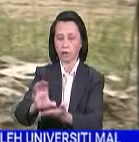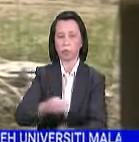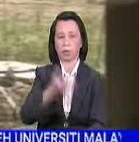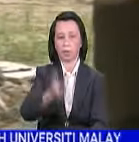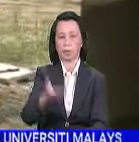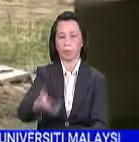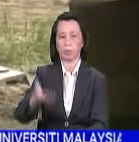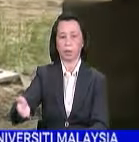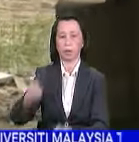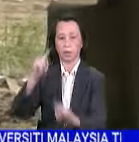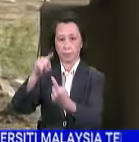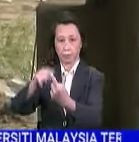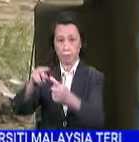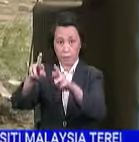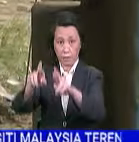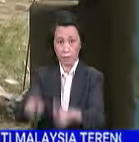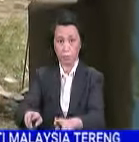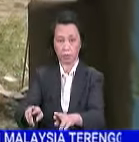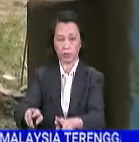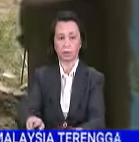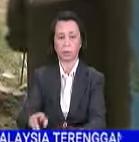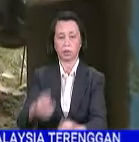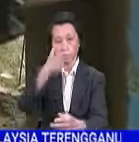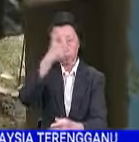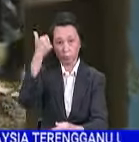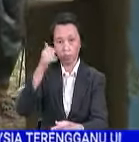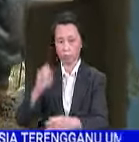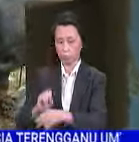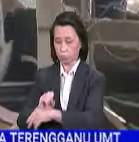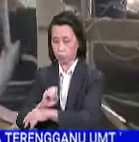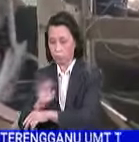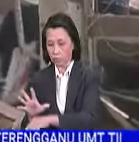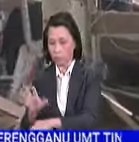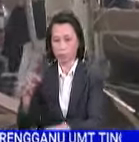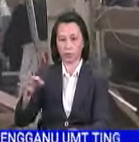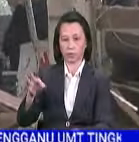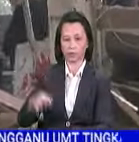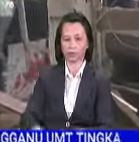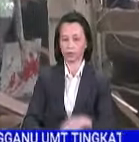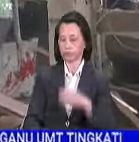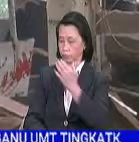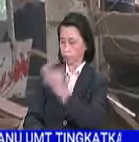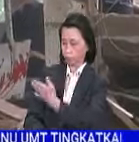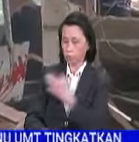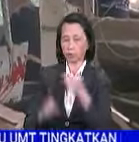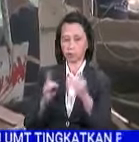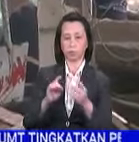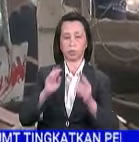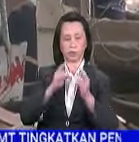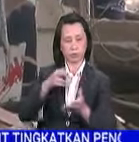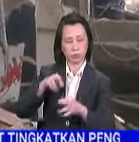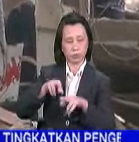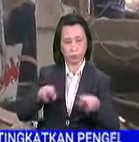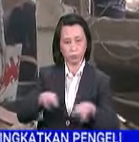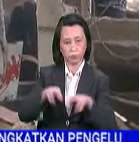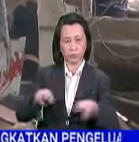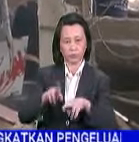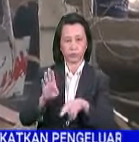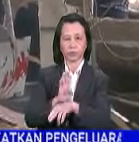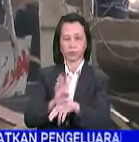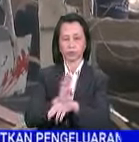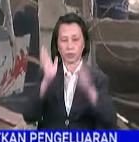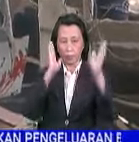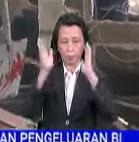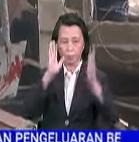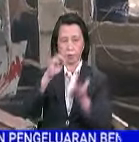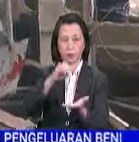barangan keperluan kepada rakyat yang terkesan akibat COVID-19. Beliau ditemui selepas rakaman program BIS Malaysia